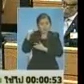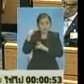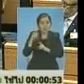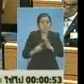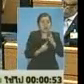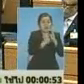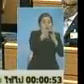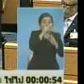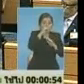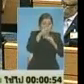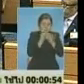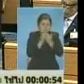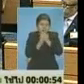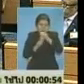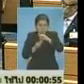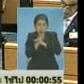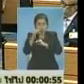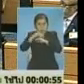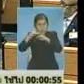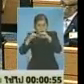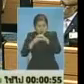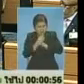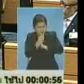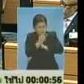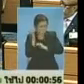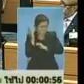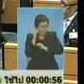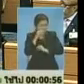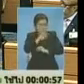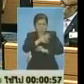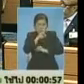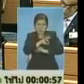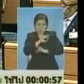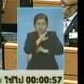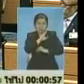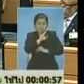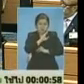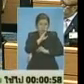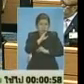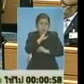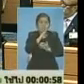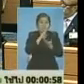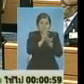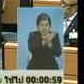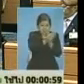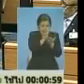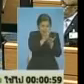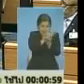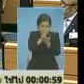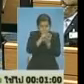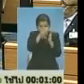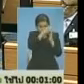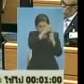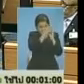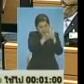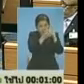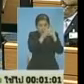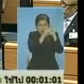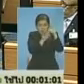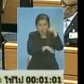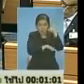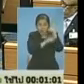าหัวผมก็แปลกใจเพราะว่าในความรู้สึกของผมเนี่ยถ้ามันมีเค้ก9ชิ้นนะครับหมายถึงมี9ภาคเนี่ยมันน่าจะหัวง่ายกว่